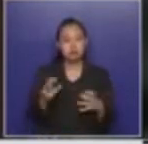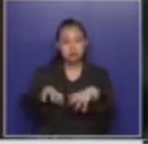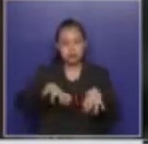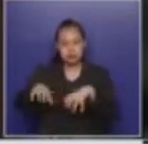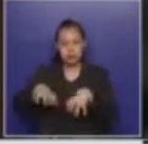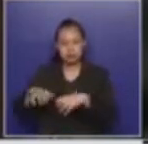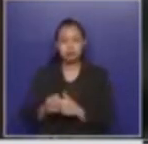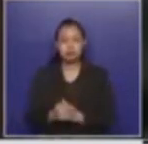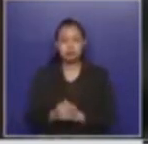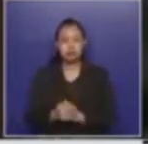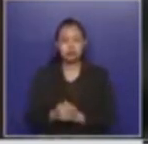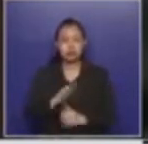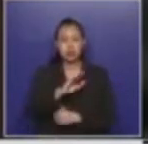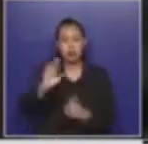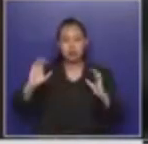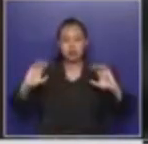ตัวของรัฐบาลย้อนหลังไปนะครับตั้งแต่ที่เรามีนายกรัฐมตรีที่ชื่อพลเอกประยุทธ์จันทร์โอชา